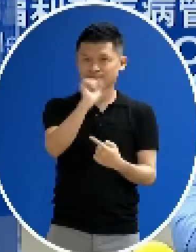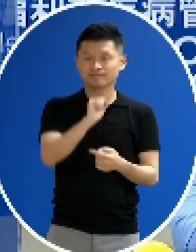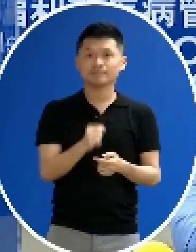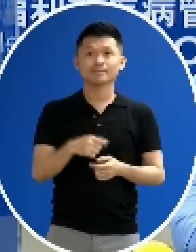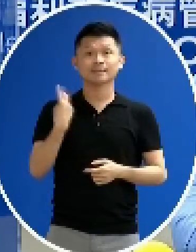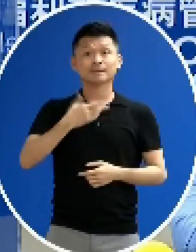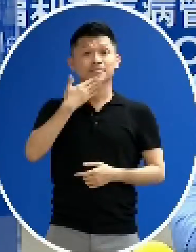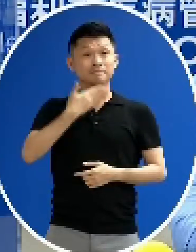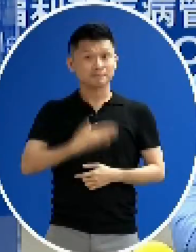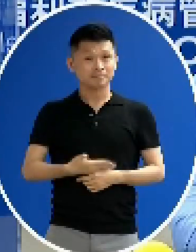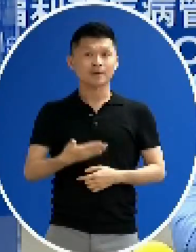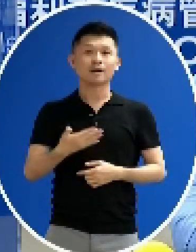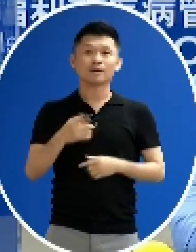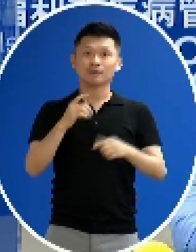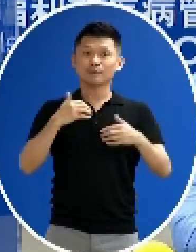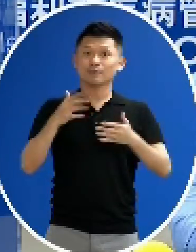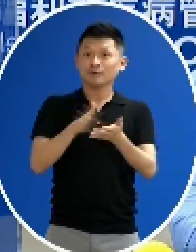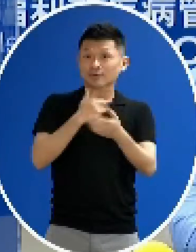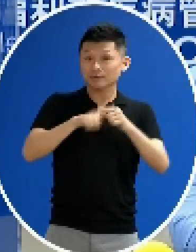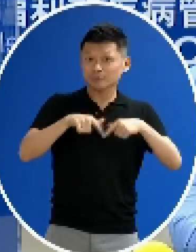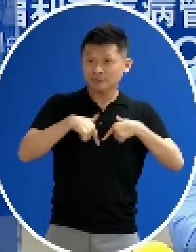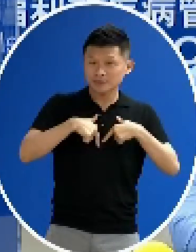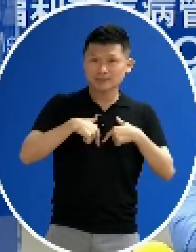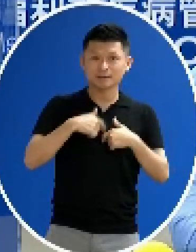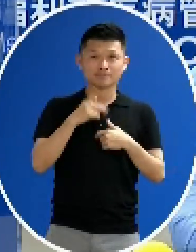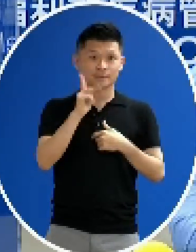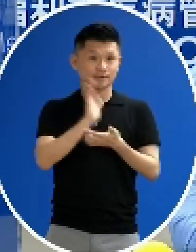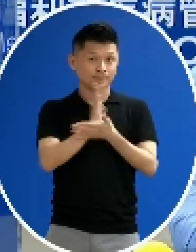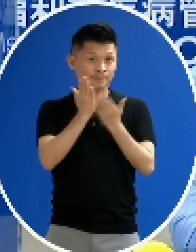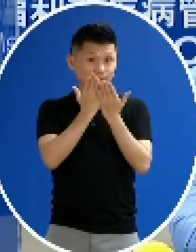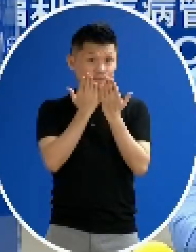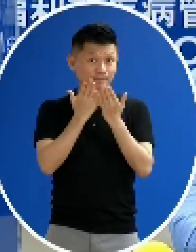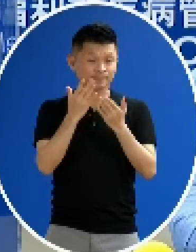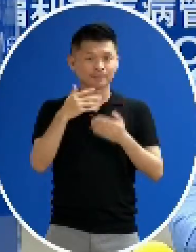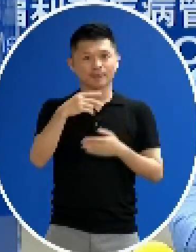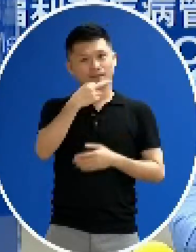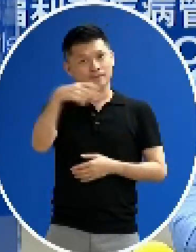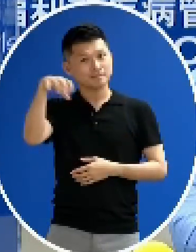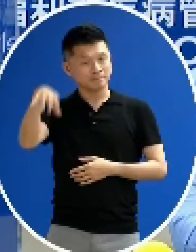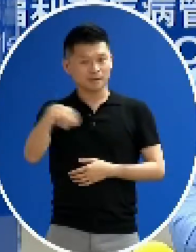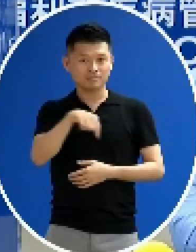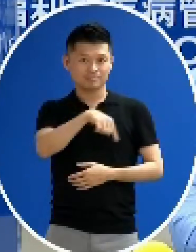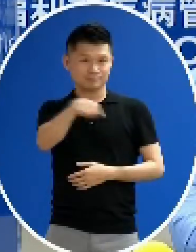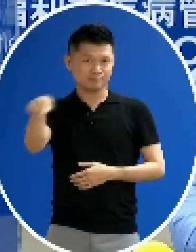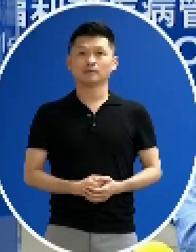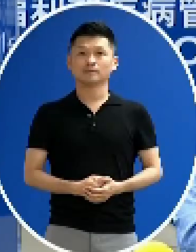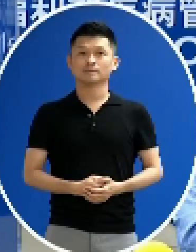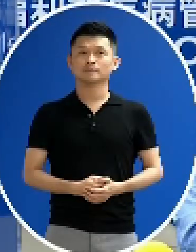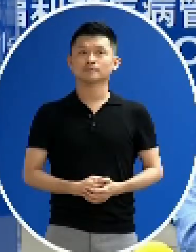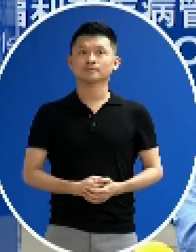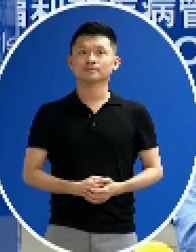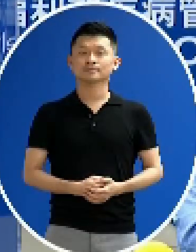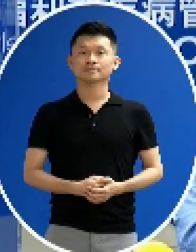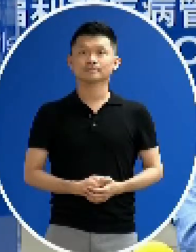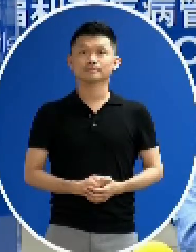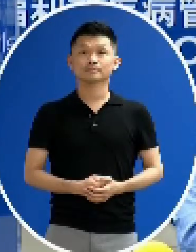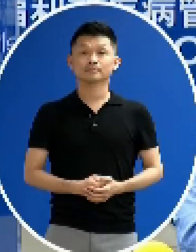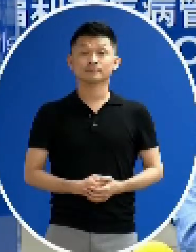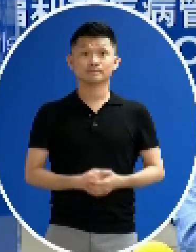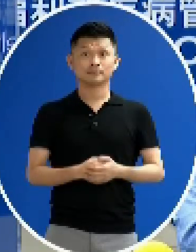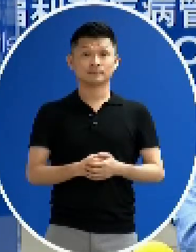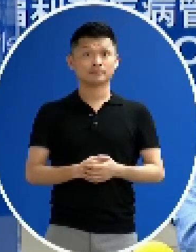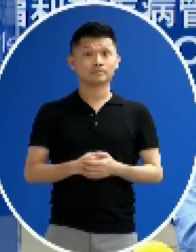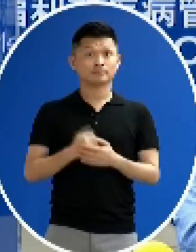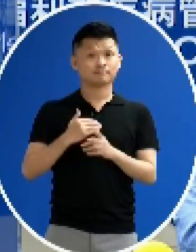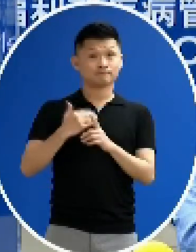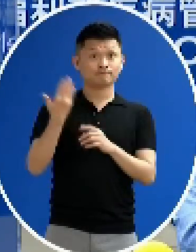究中心、K 书中心、游泳池等类似的场所，那现在维持不开放。好，那3级的时候